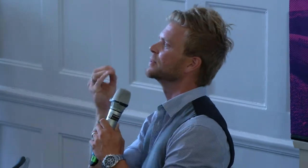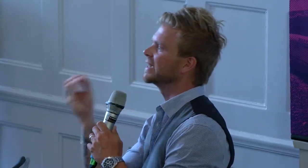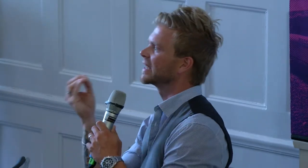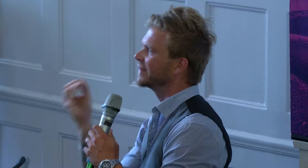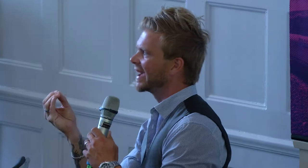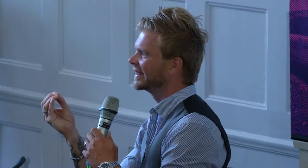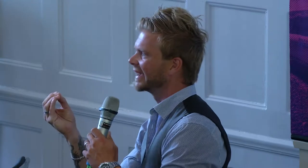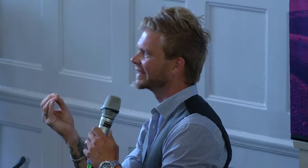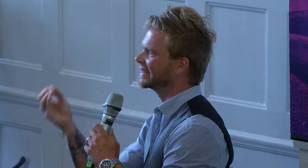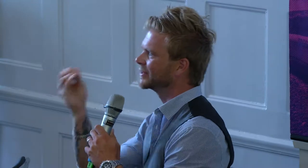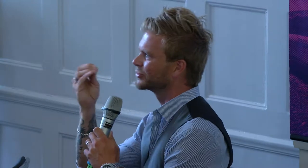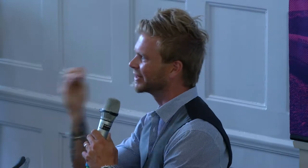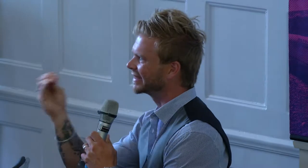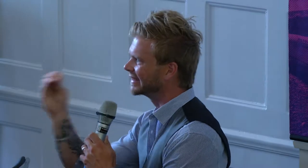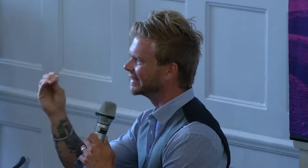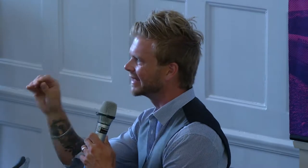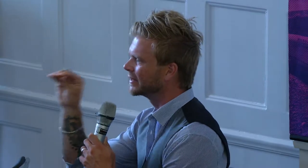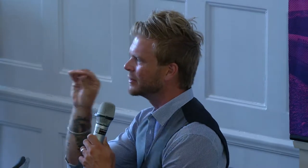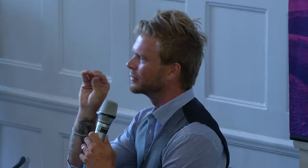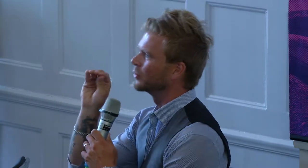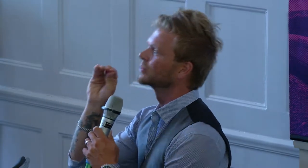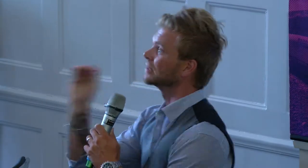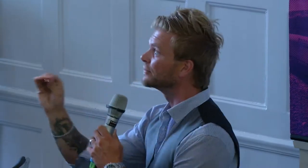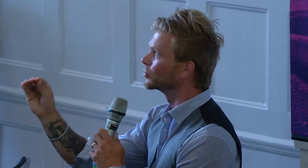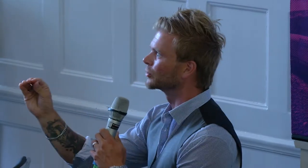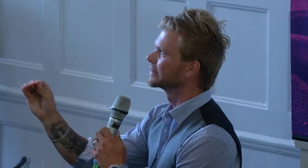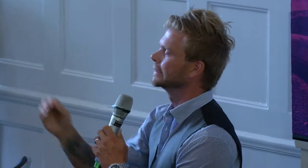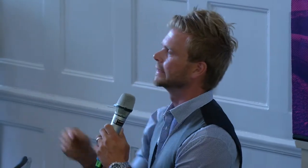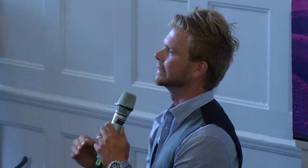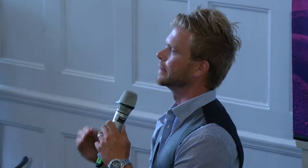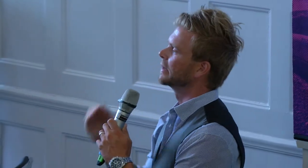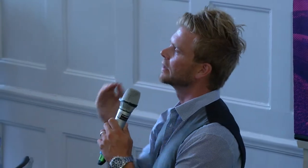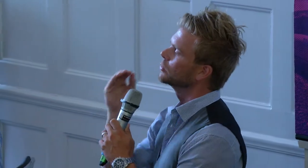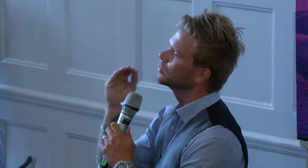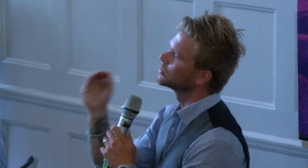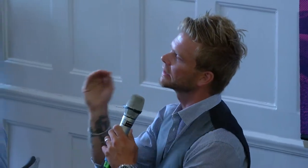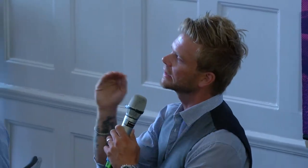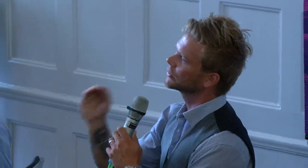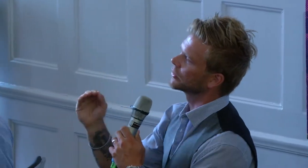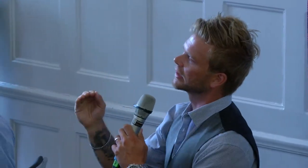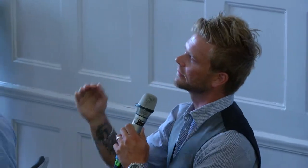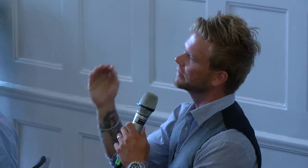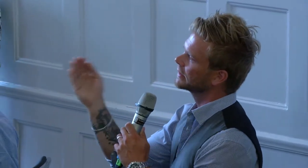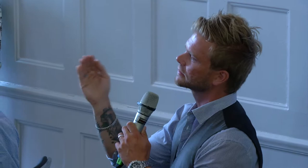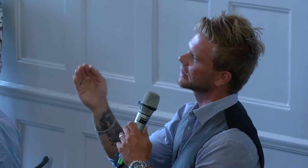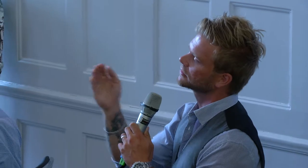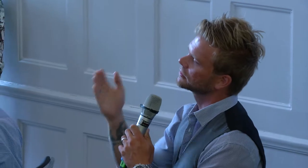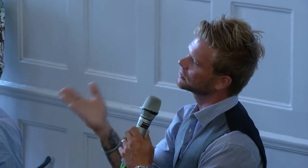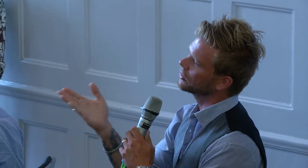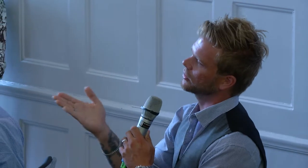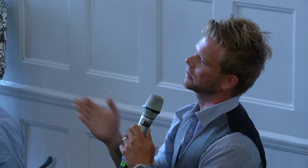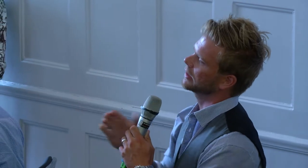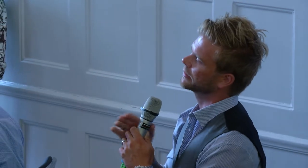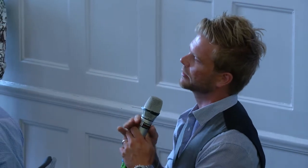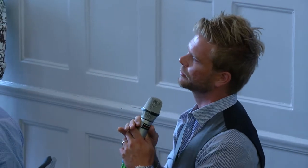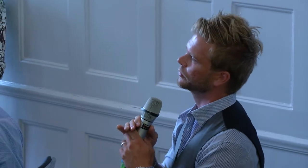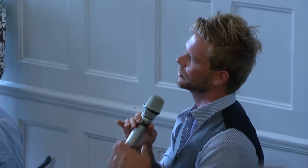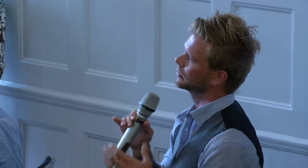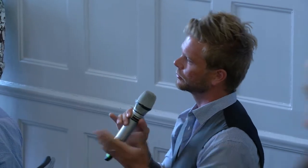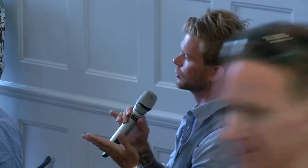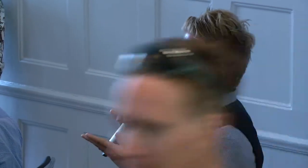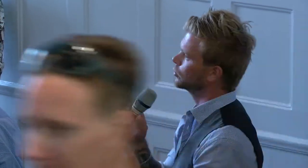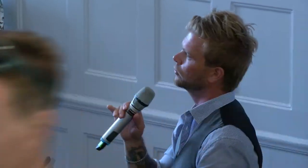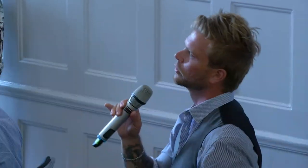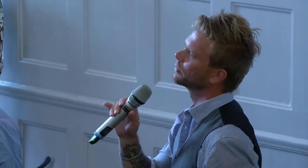inte kvantifiera värdena, ge oss riktlinjer och siffror? Men utan att göra det, vilket slags stöd är det man